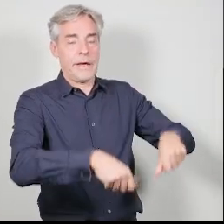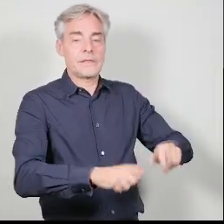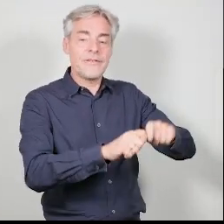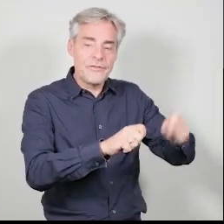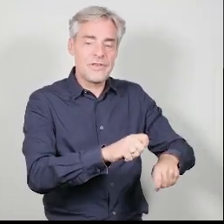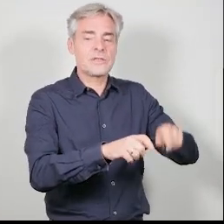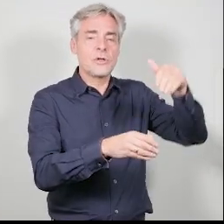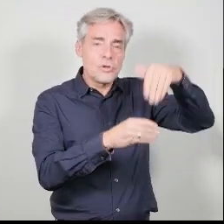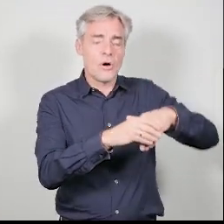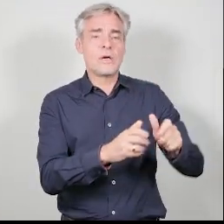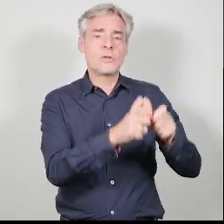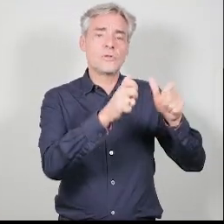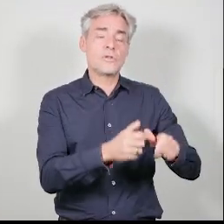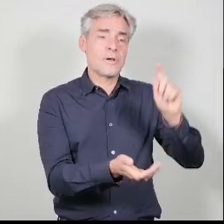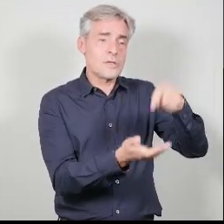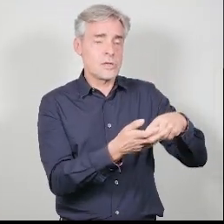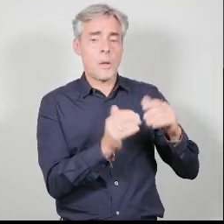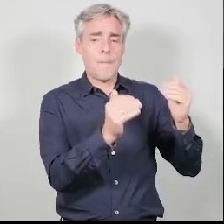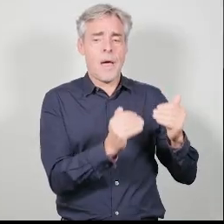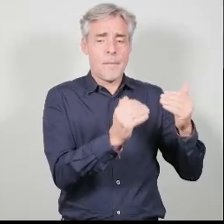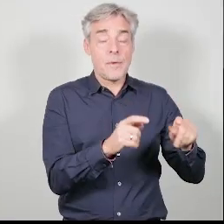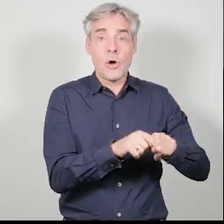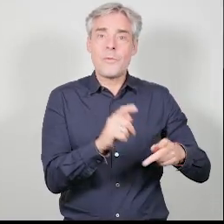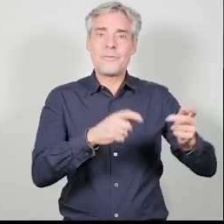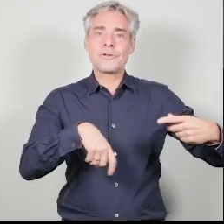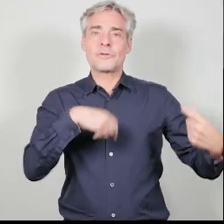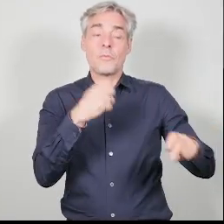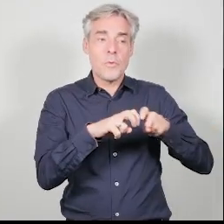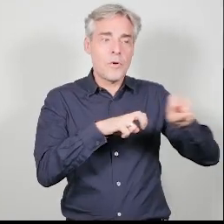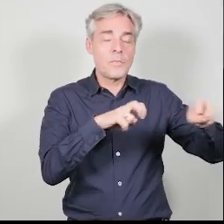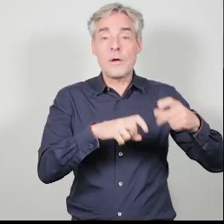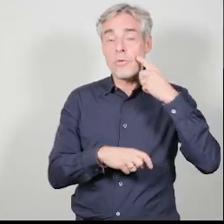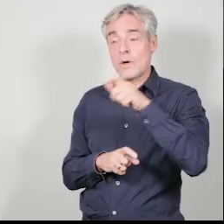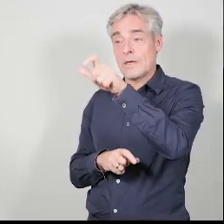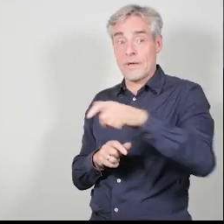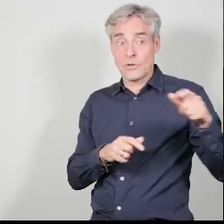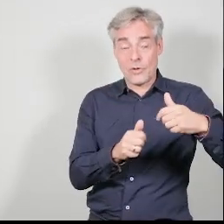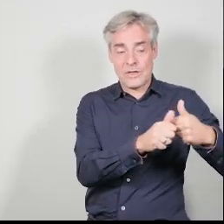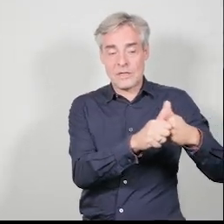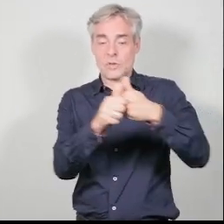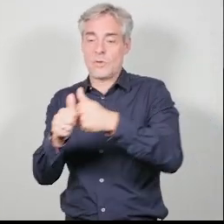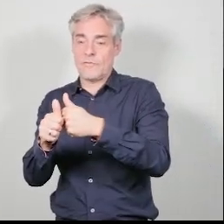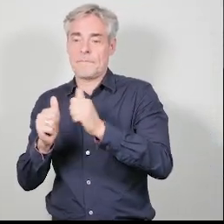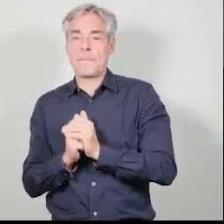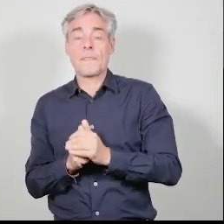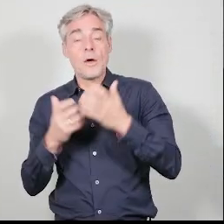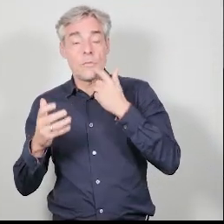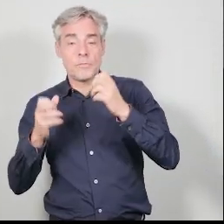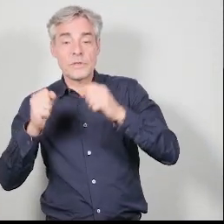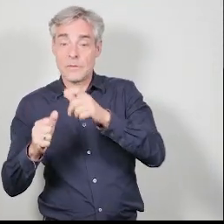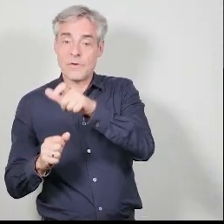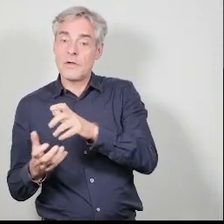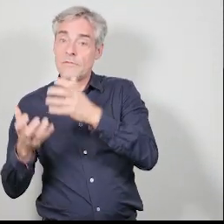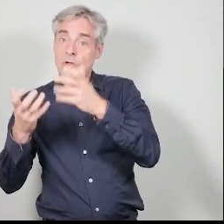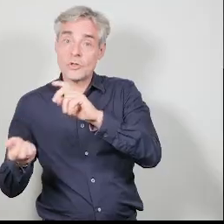une institution, dans un lieu, mais qui deviennent mobiles, parce qu'ils suivent les personnes, et les personnes, elles souhaitent pouvoir changer. Ce sont des